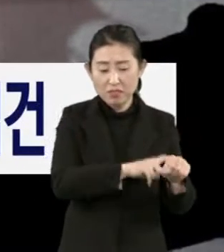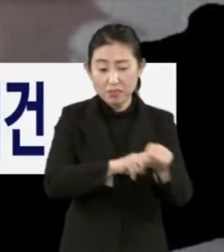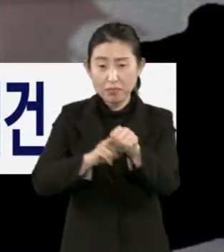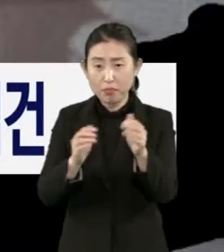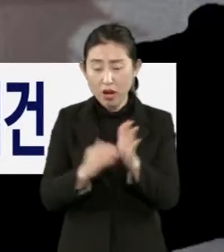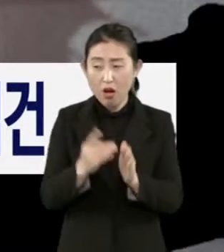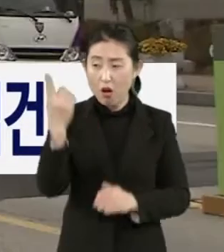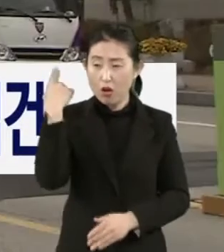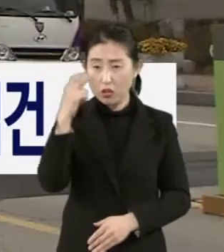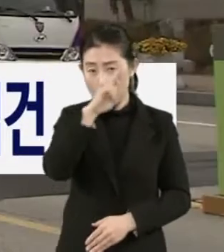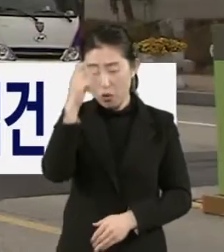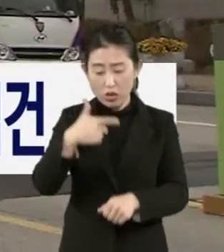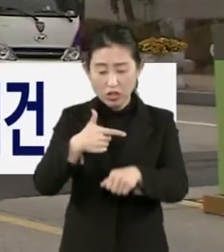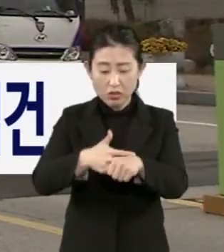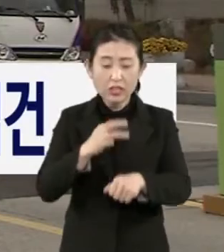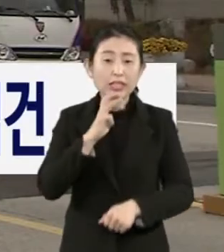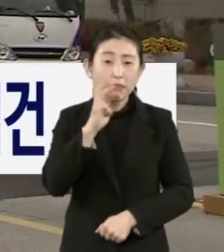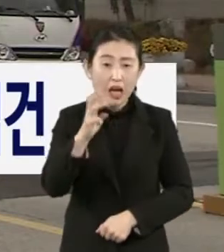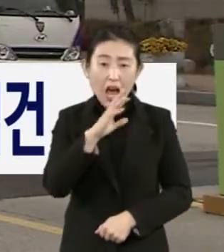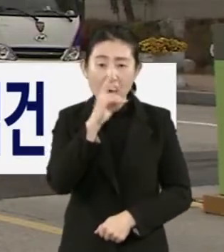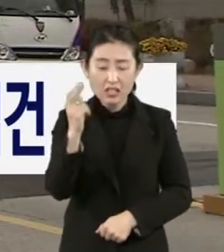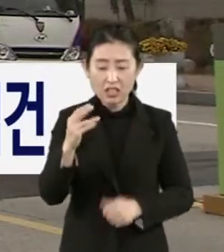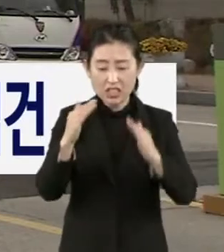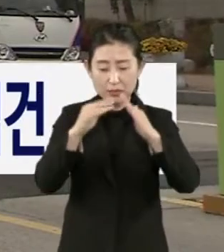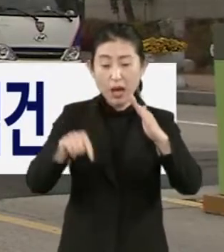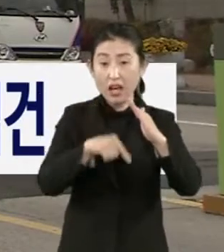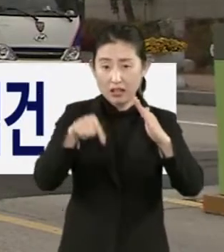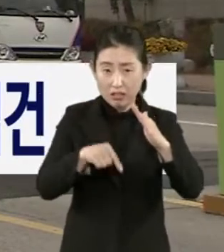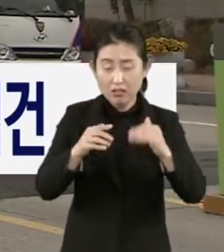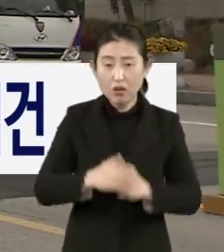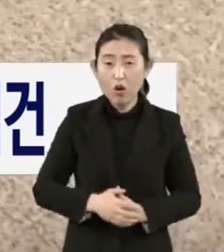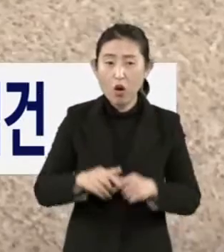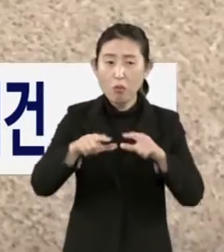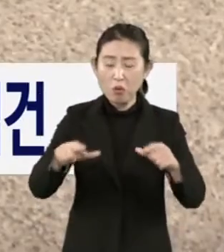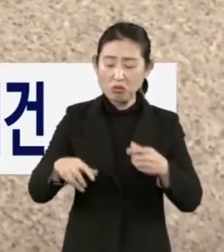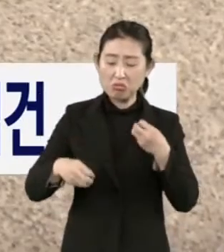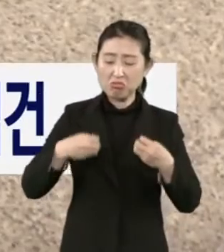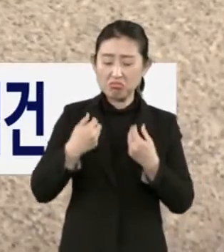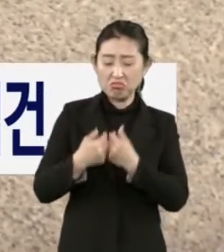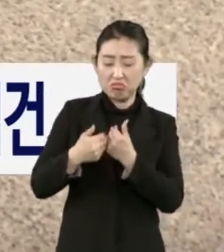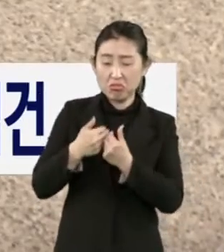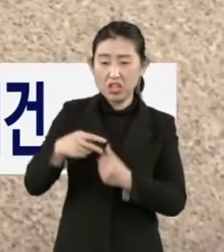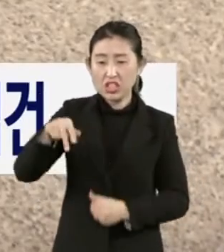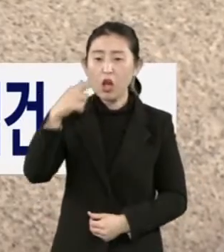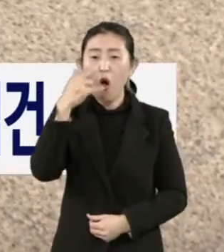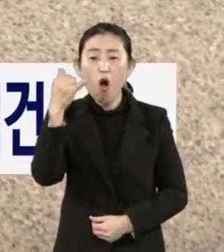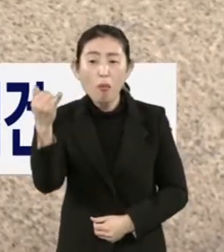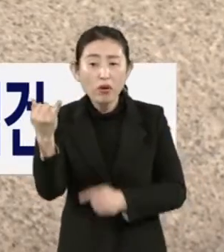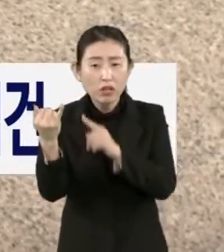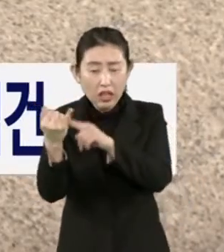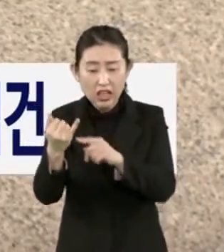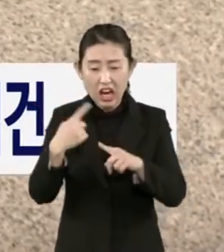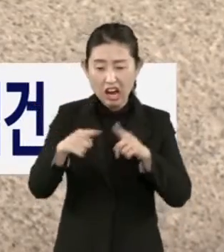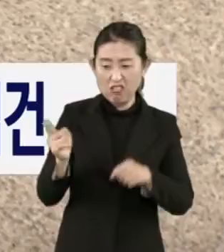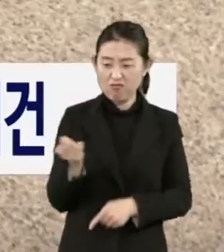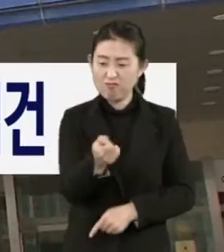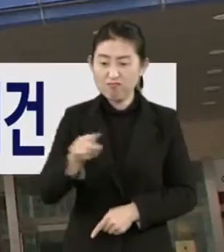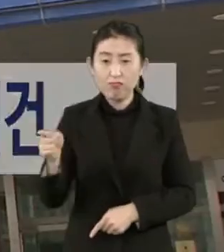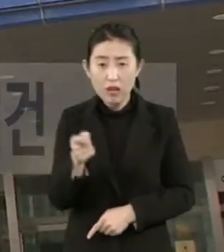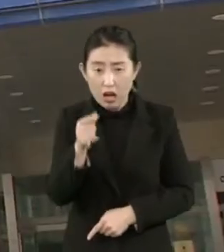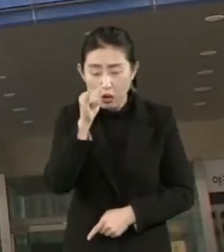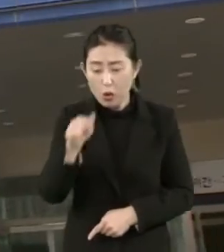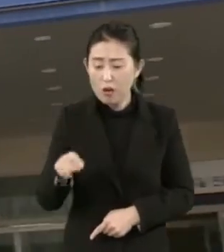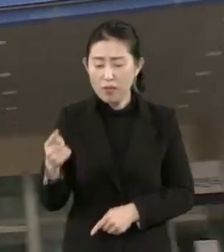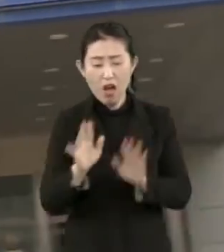씨는 어제 오후 6시 30분쯤 맞아 4 한 가정집에서 평소 사이가 좋지 않던 시어머니 b 씨에게 흉기를 휘두르고